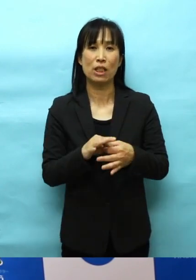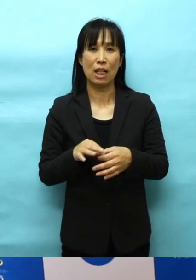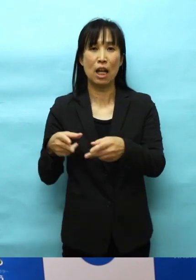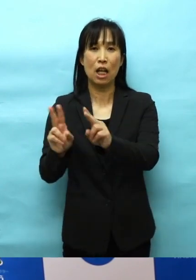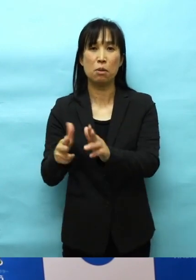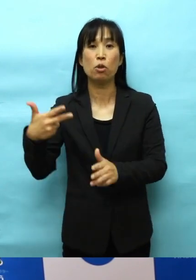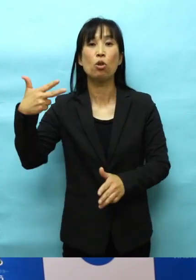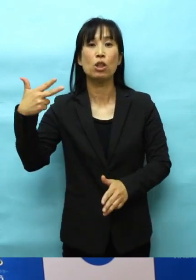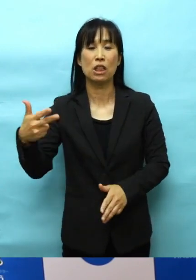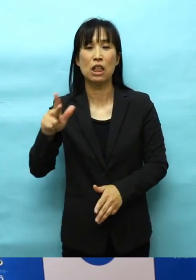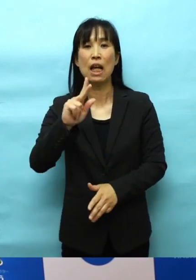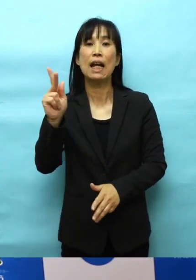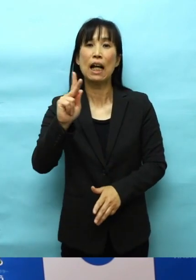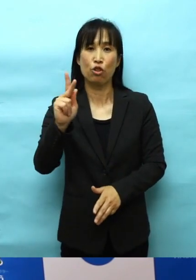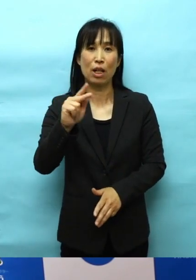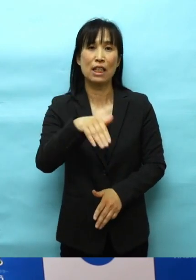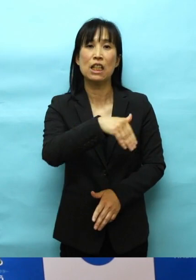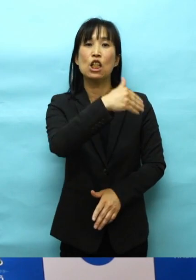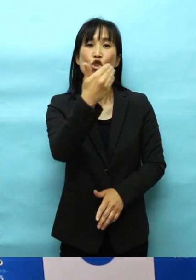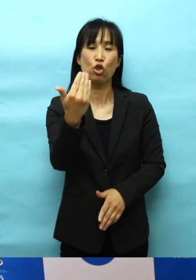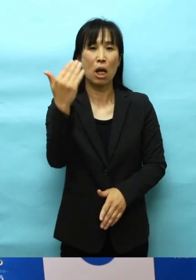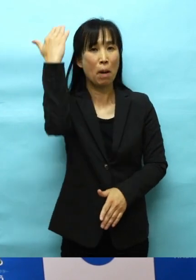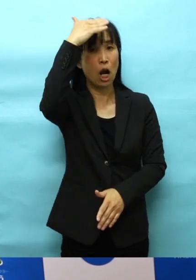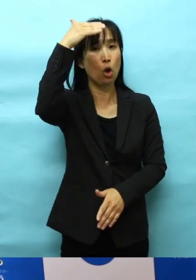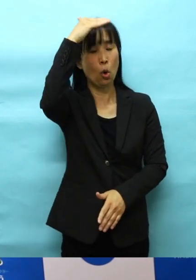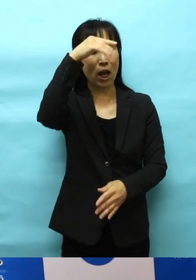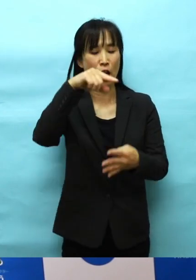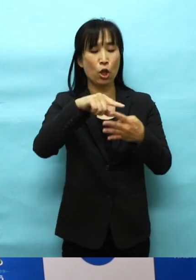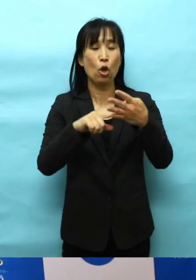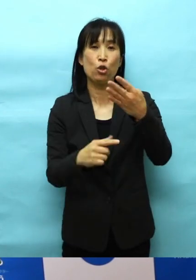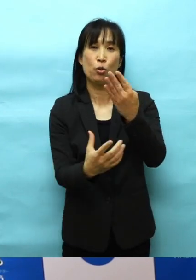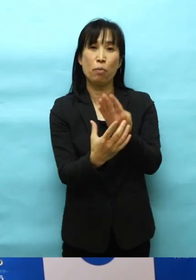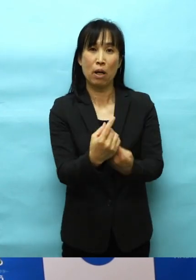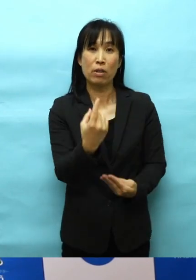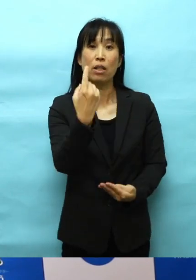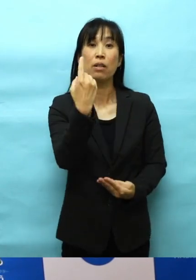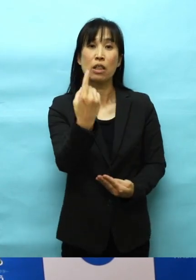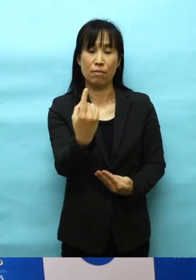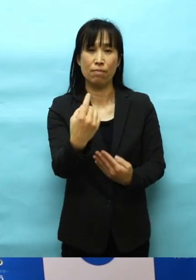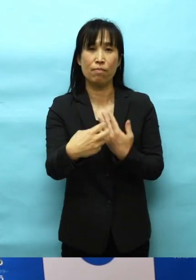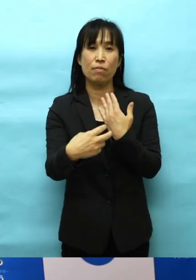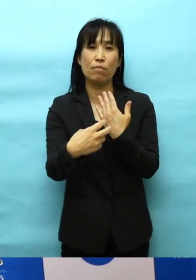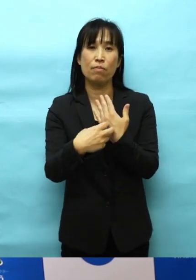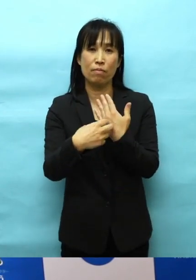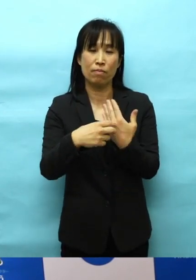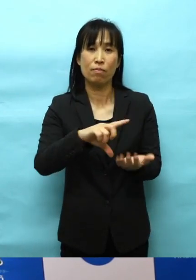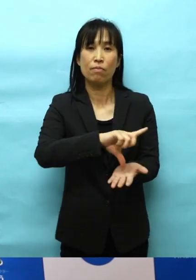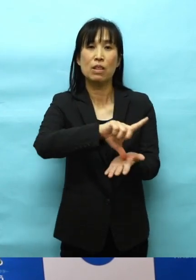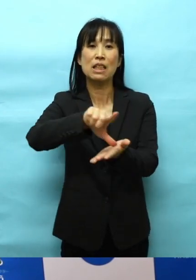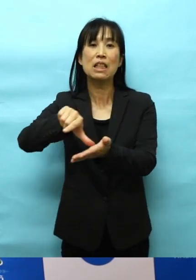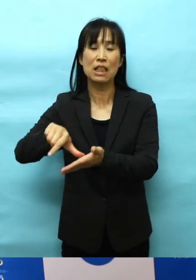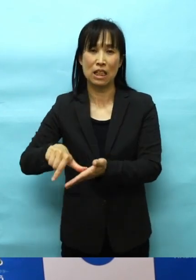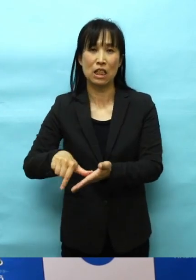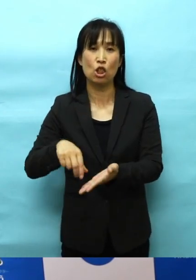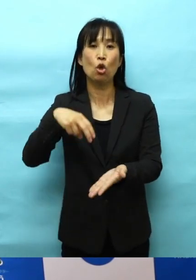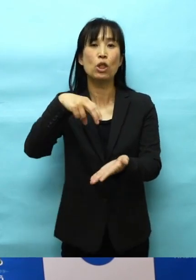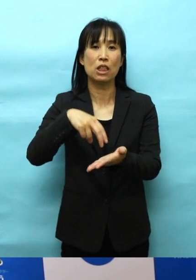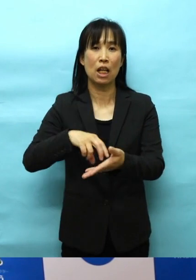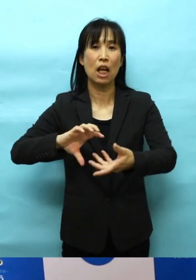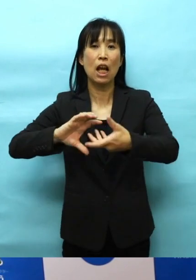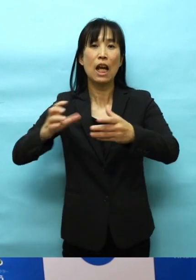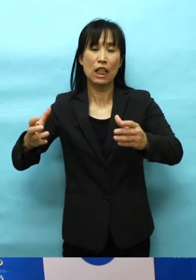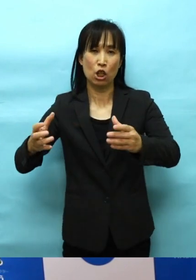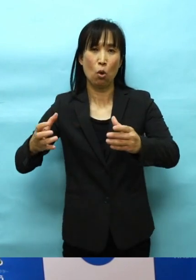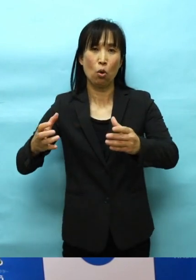ワクチン接種については、橋本市、桂木町、工藤山町、高野町を一つの医療圏